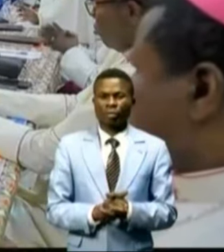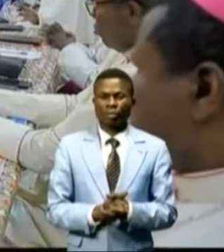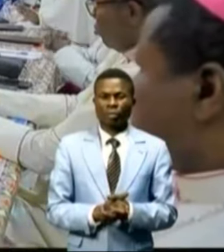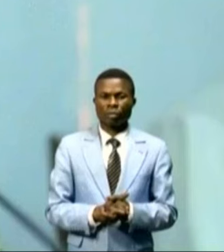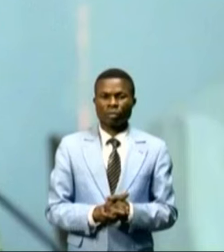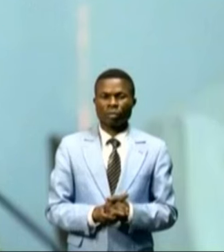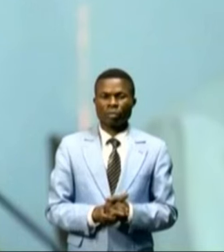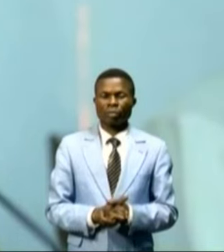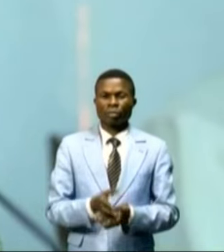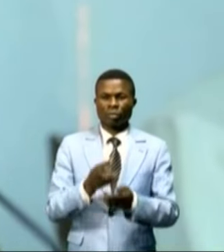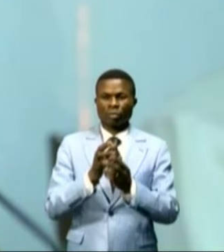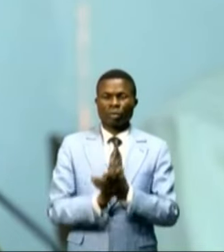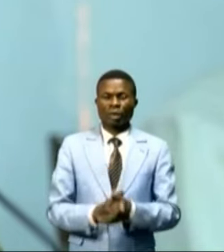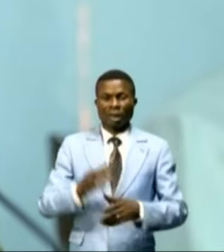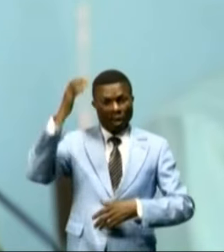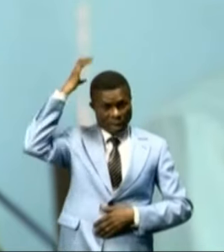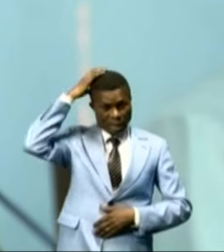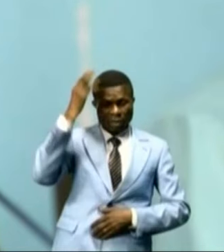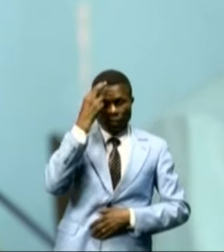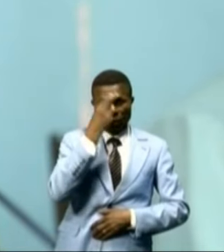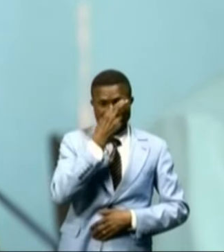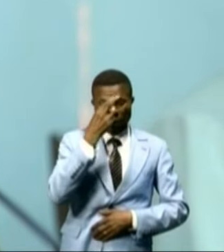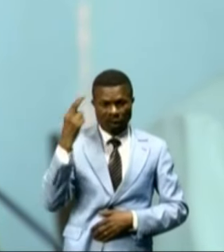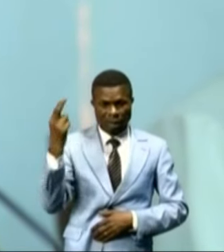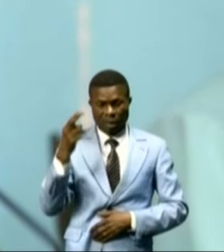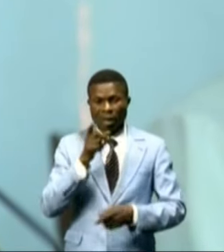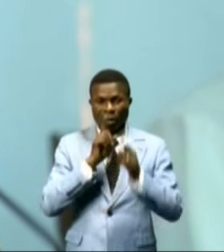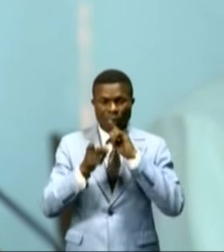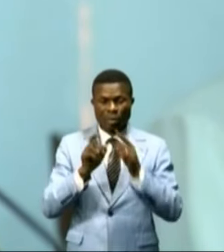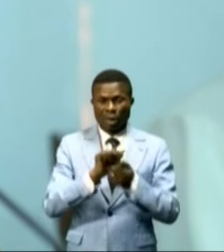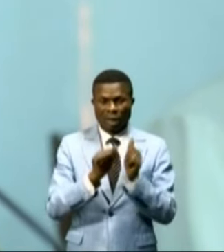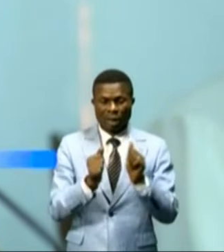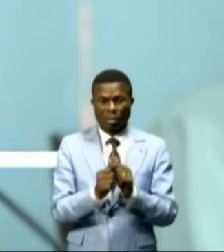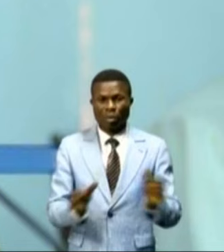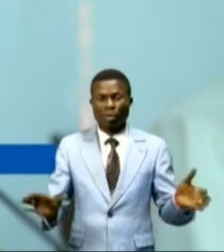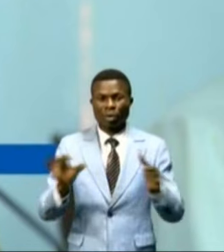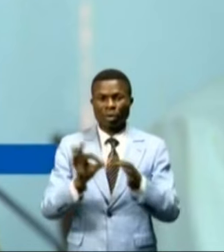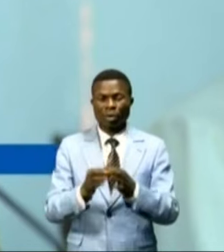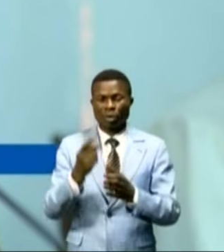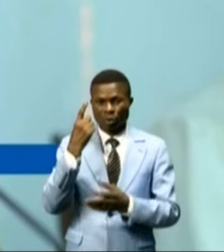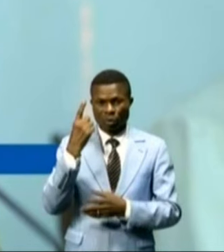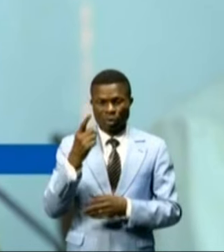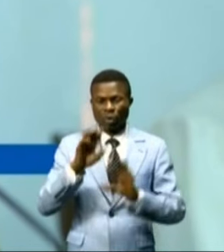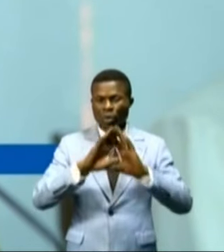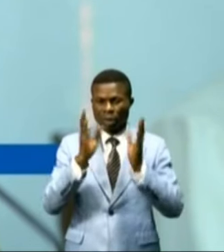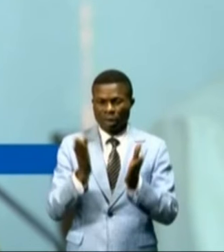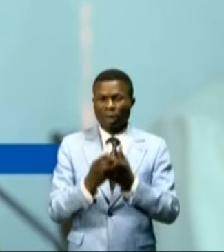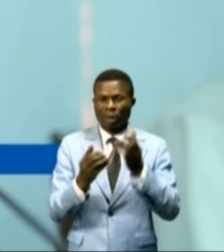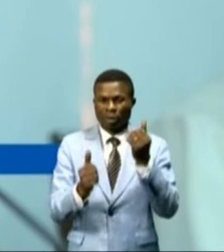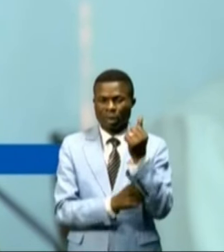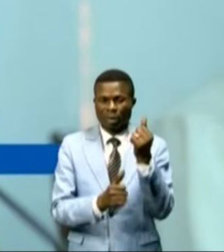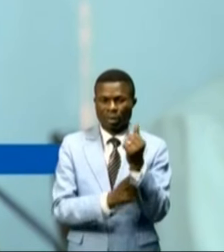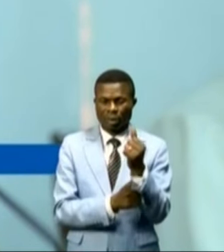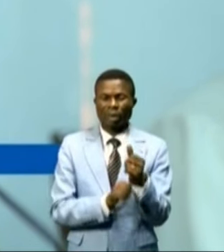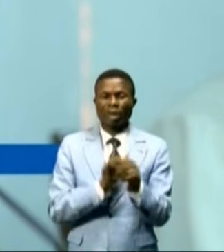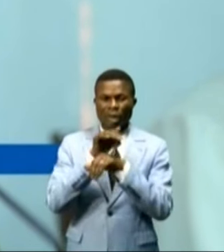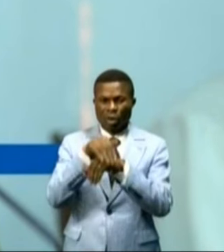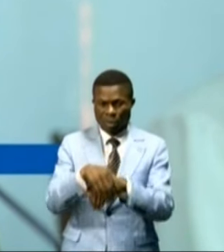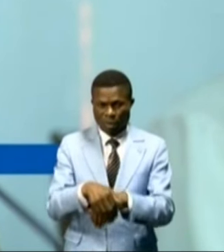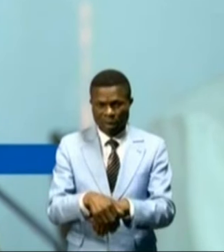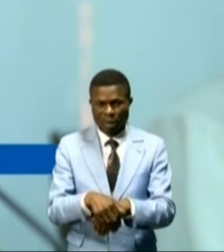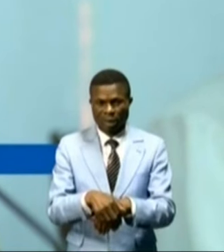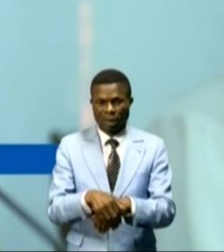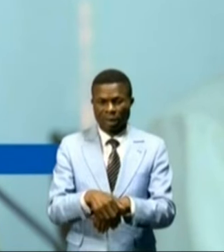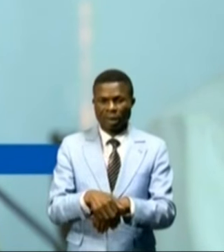évêques catholiques, des prêtres et des laïcs qui marque un arrêt pour discuter de la synodalité, de la manière dont tous les membres de la communauté doivent participer